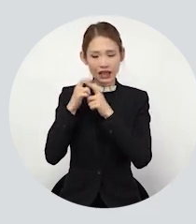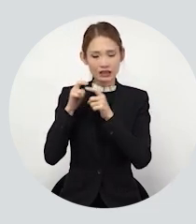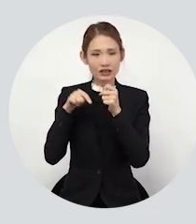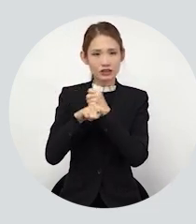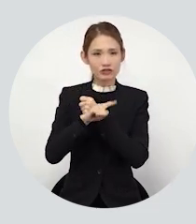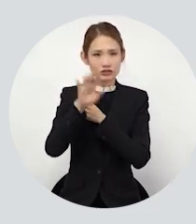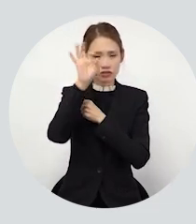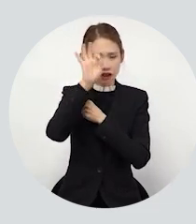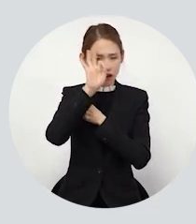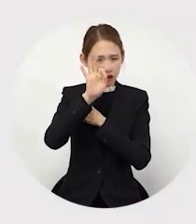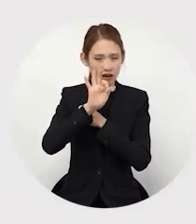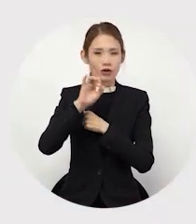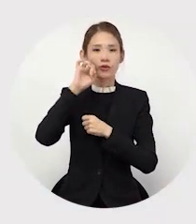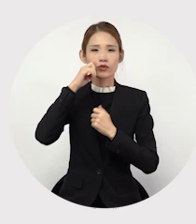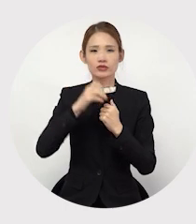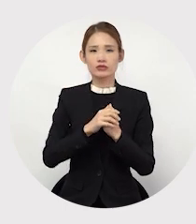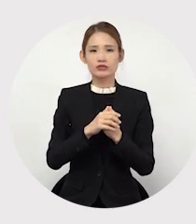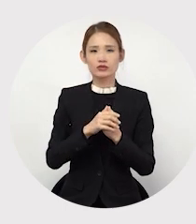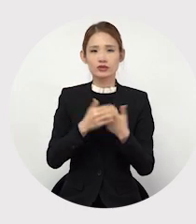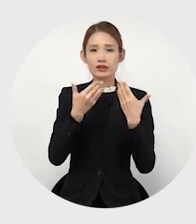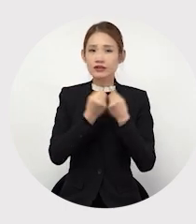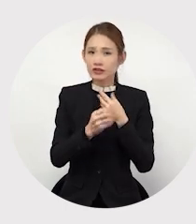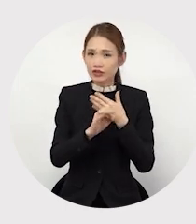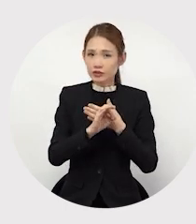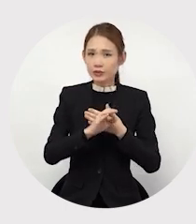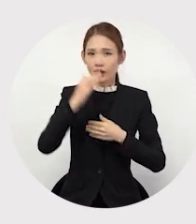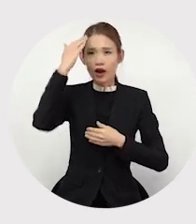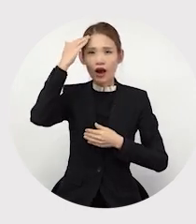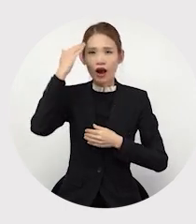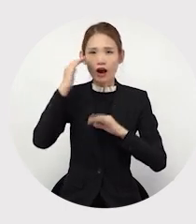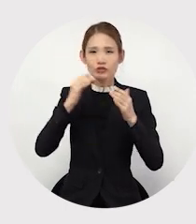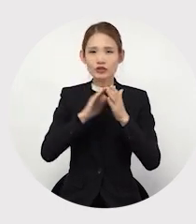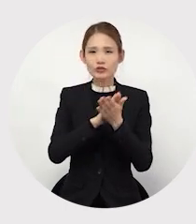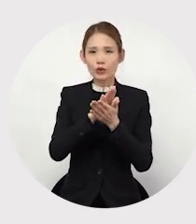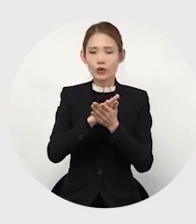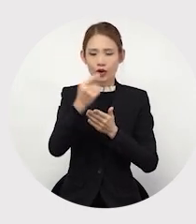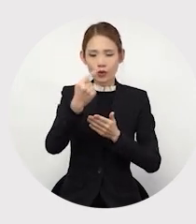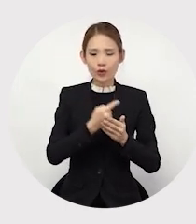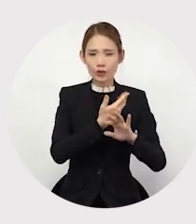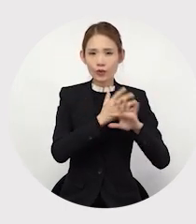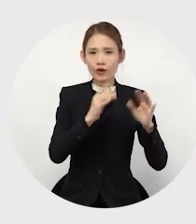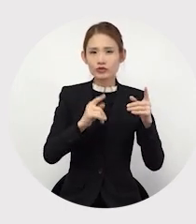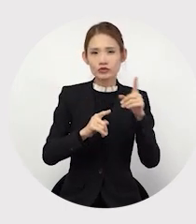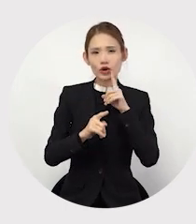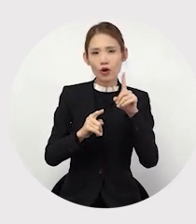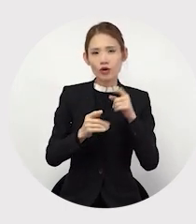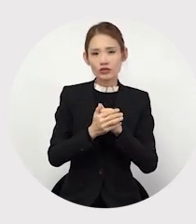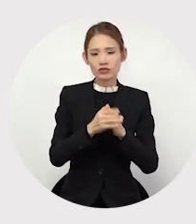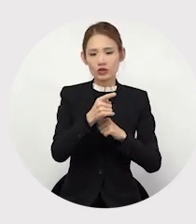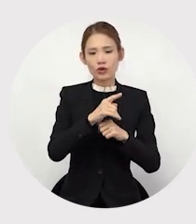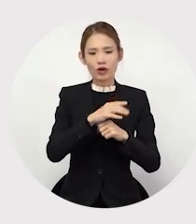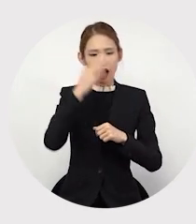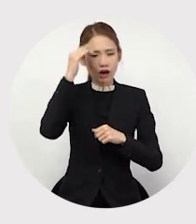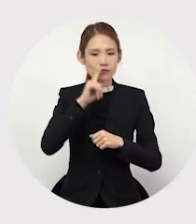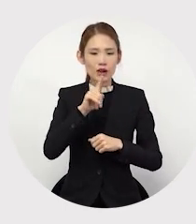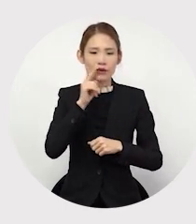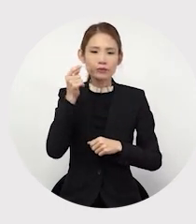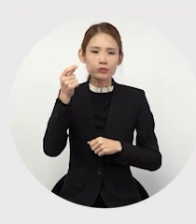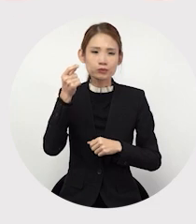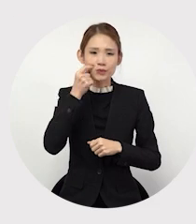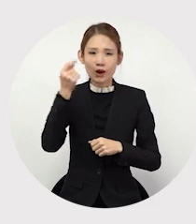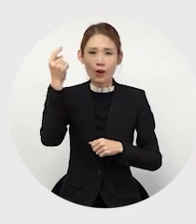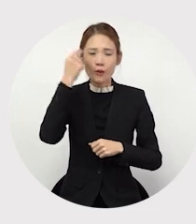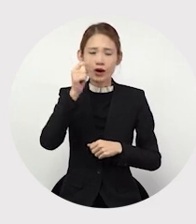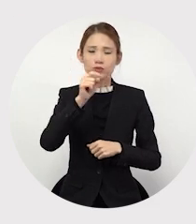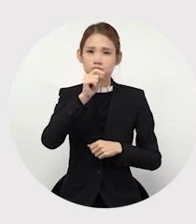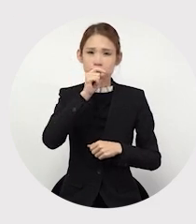이유를 찾기가 우리가 쉽지 않잖아요. 그러니까 제가 어디 한국에 놀러 온 외국인들이 야, 너 왜 한국어 못해? 왜 너 말도 못하고